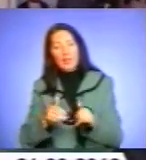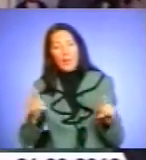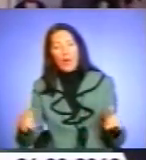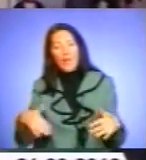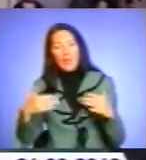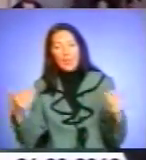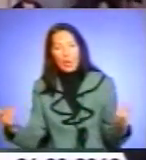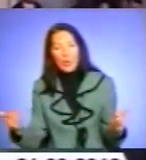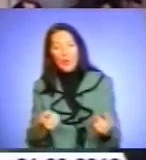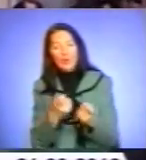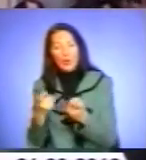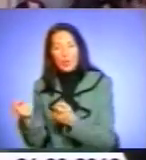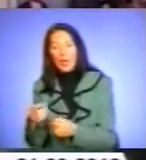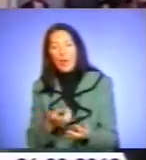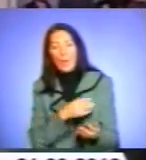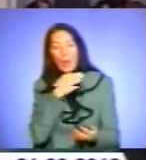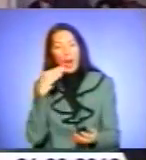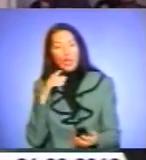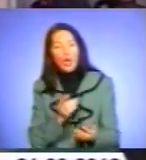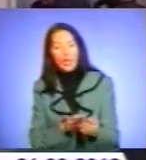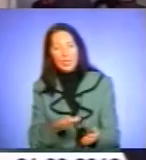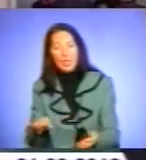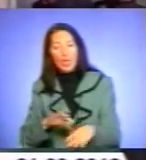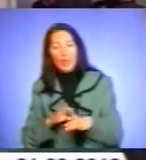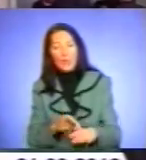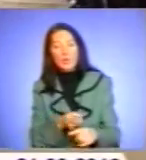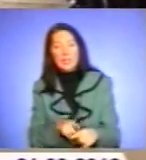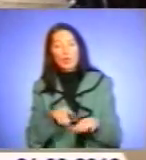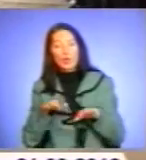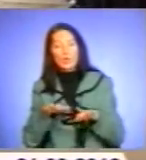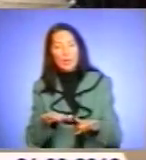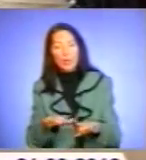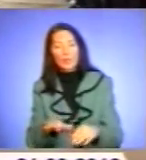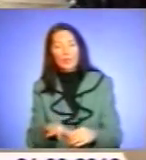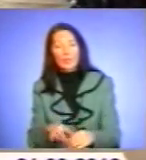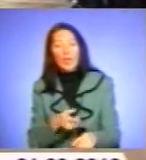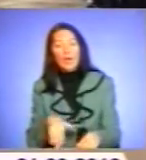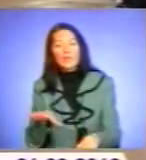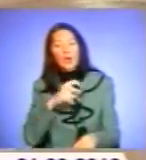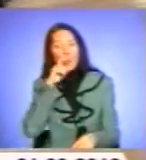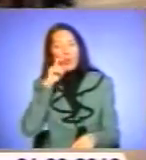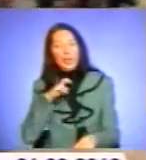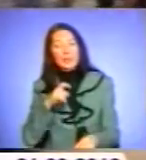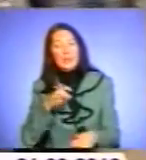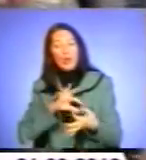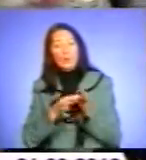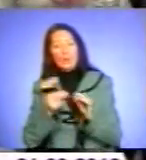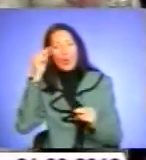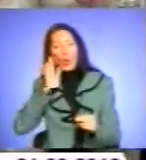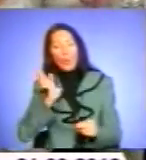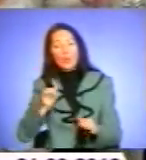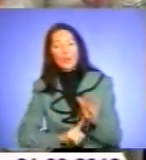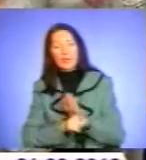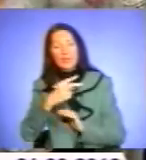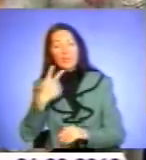і долучали максимальну кількість дітей до проведення даного заходу. Всеукраїнський олімпійський урок було започатковано у